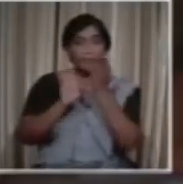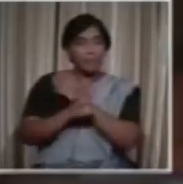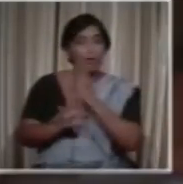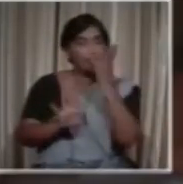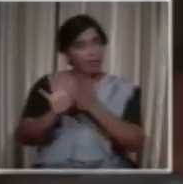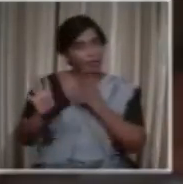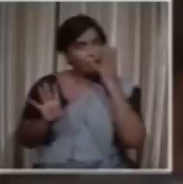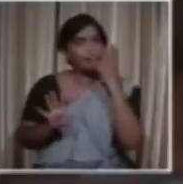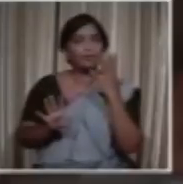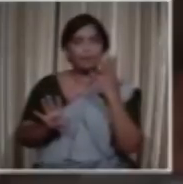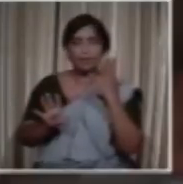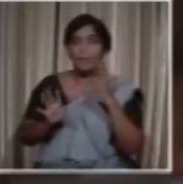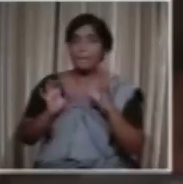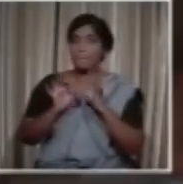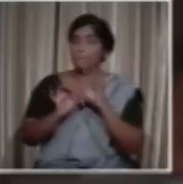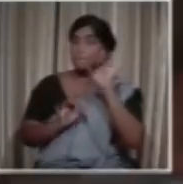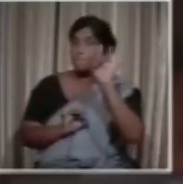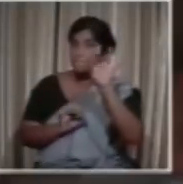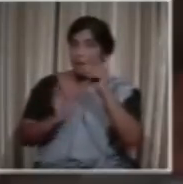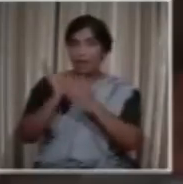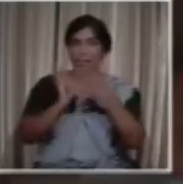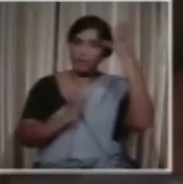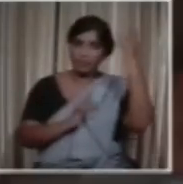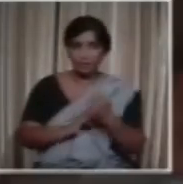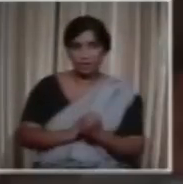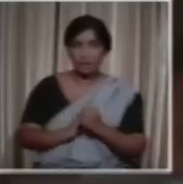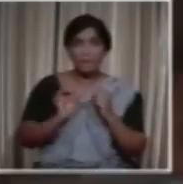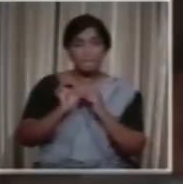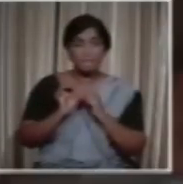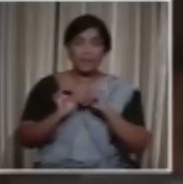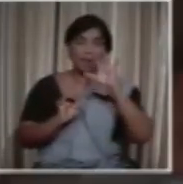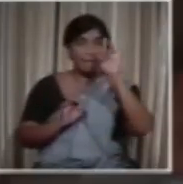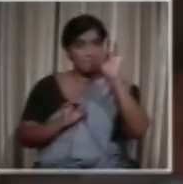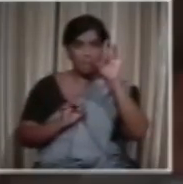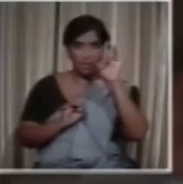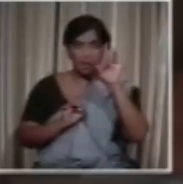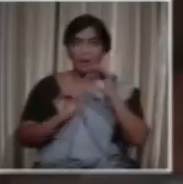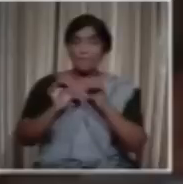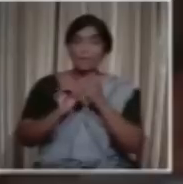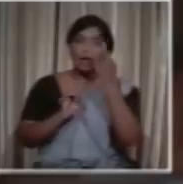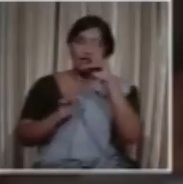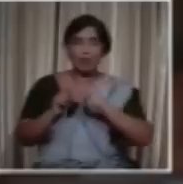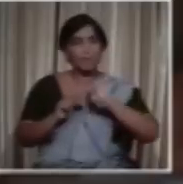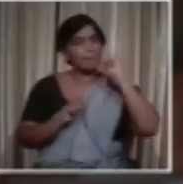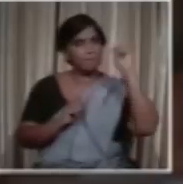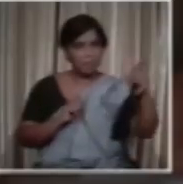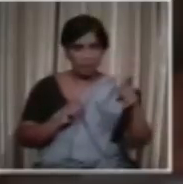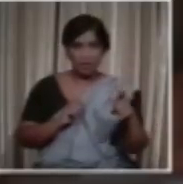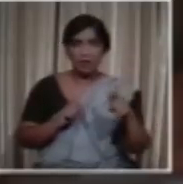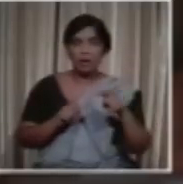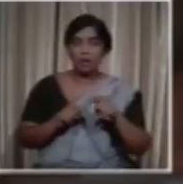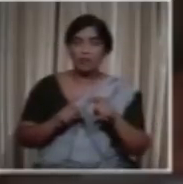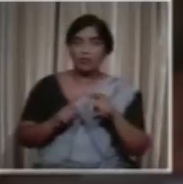4ට බිලියන 15ක් ණය ගත්තා. බිලියන 15ක්. බිලියන 12ක් ගෙව්වා. 8ට